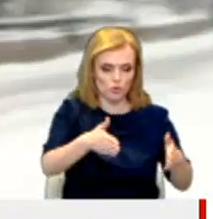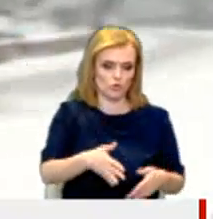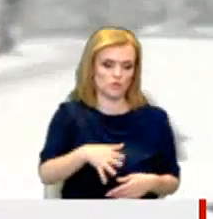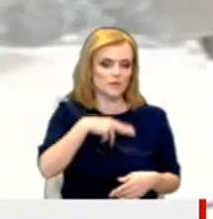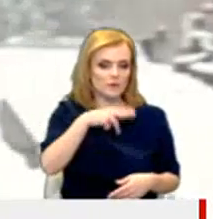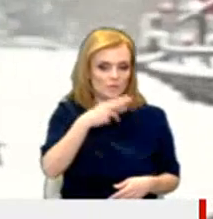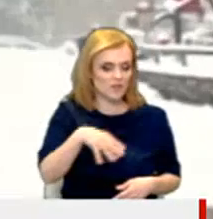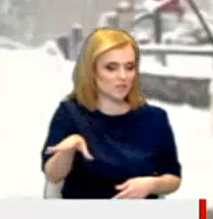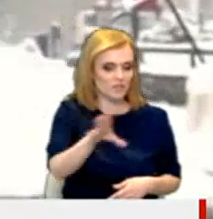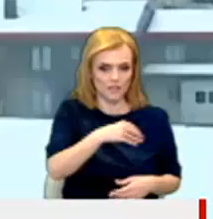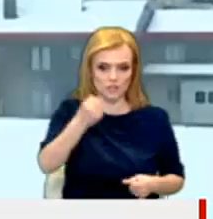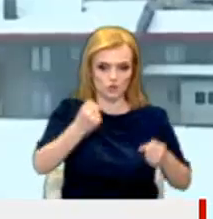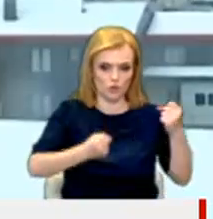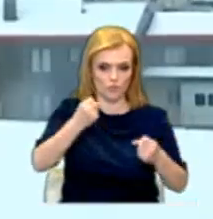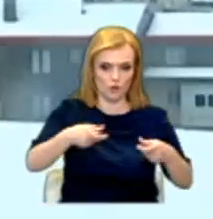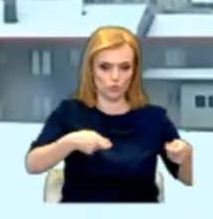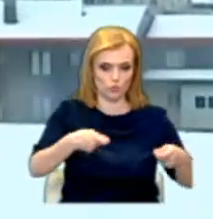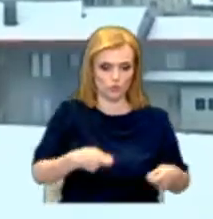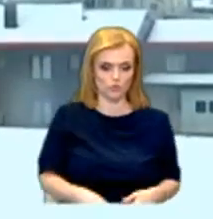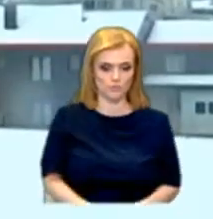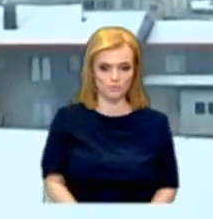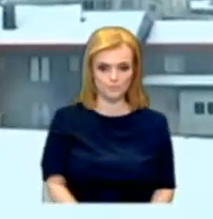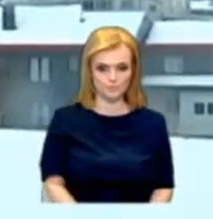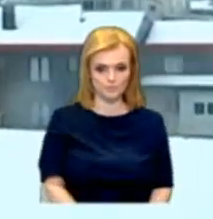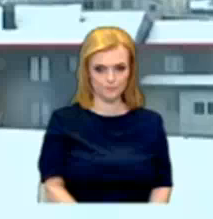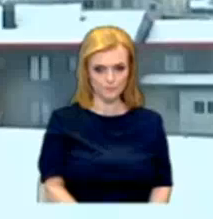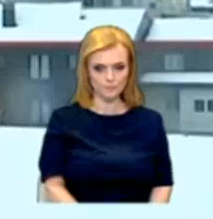recomandări speciale pentru șoferi.